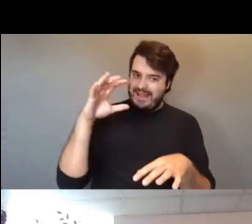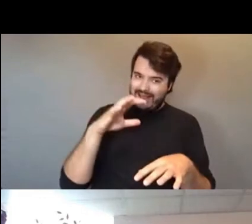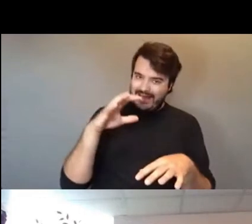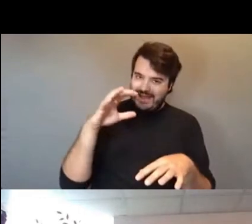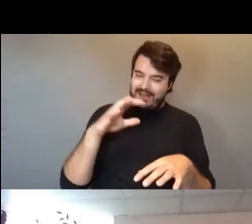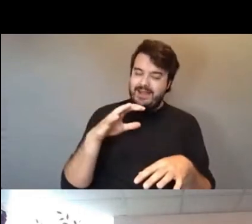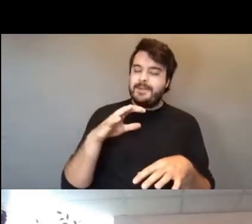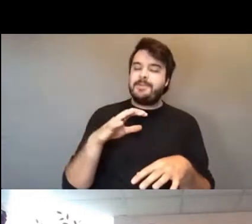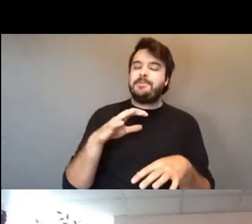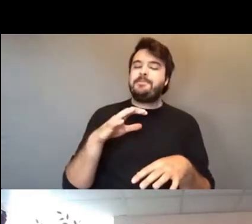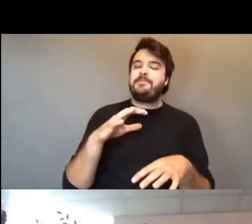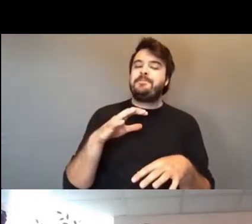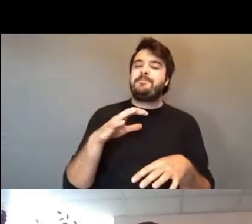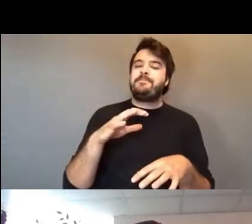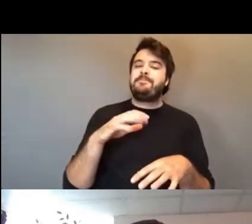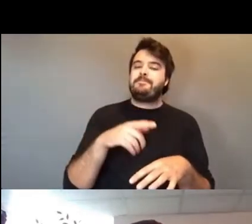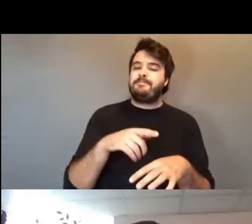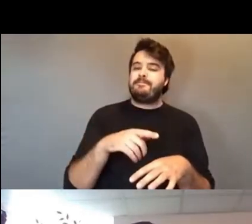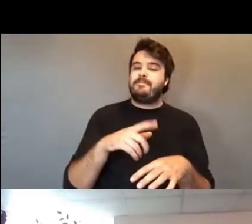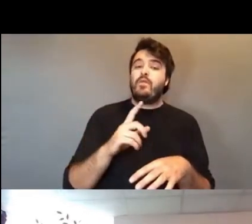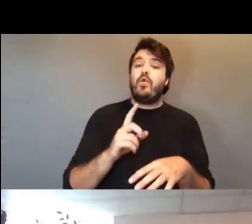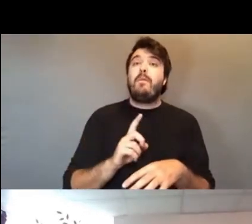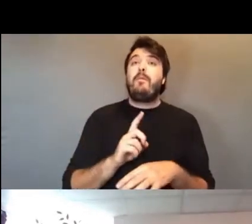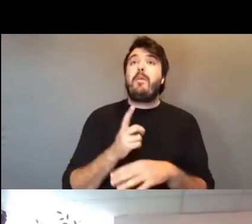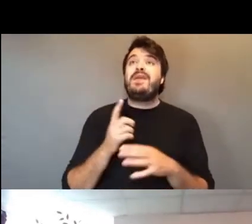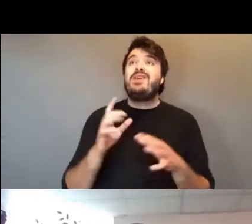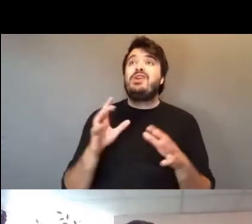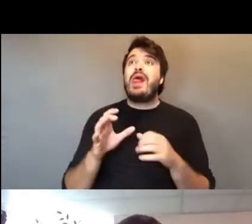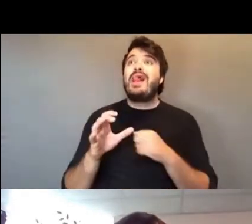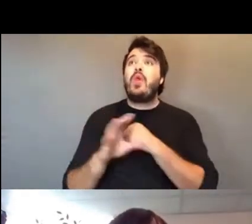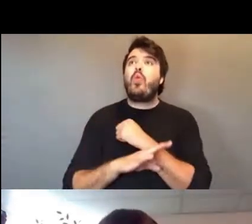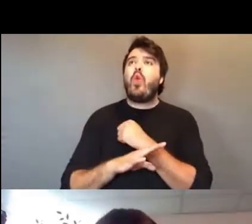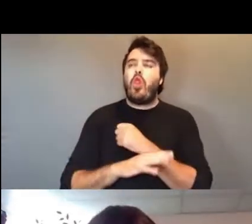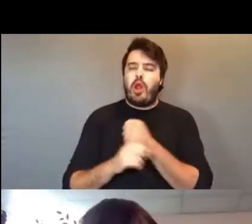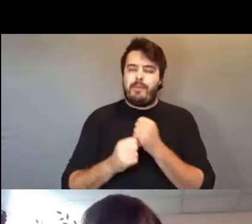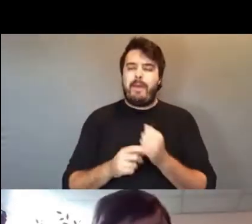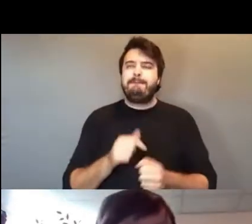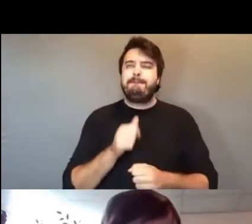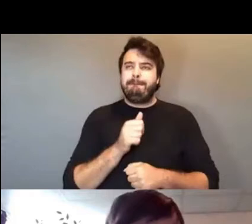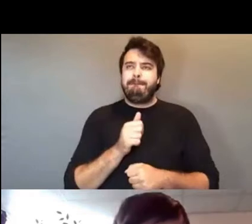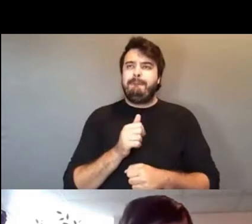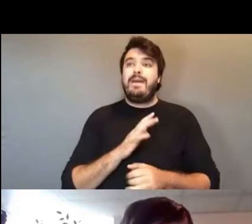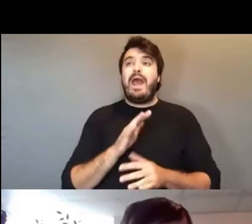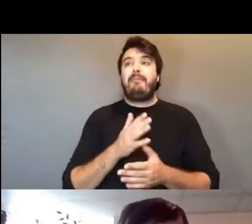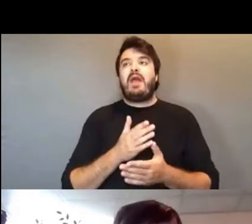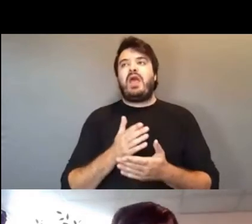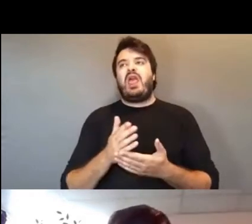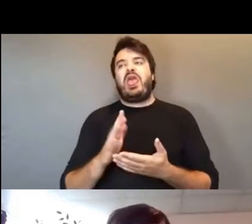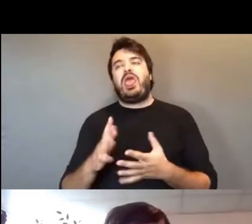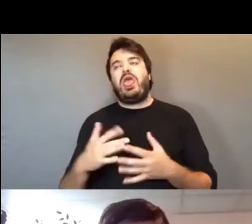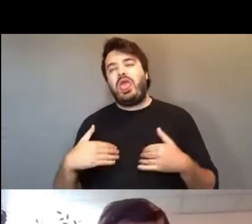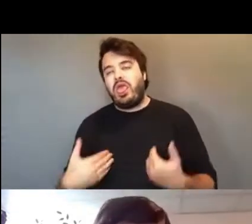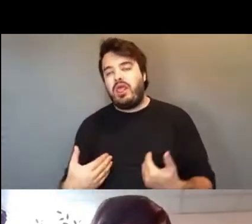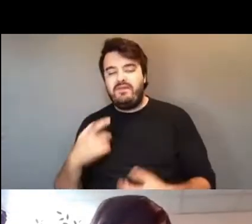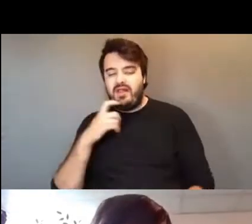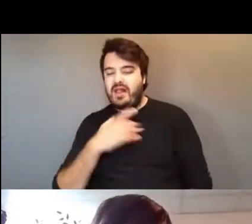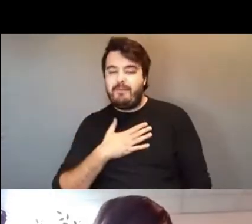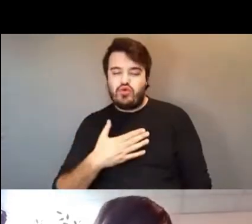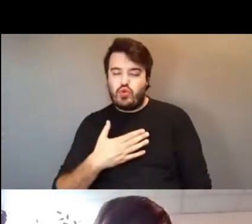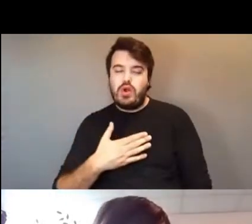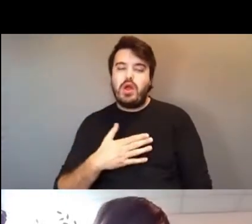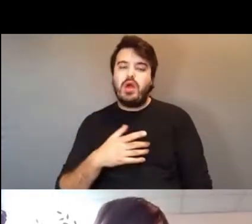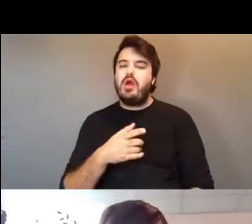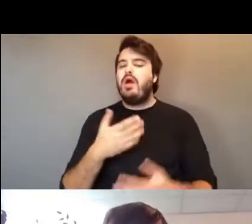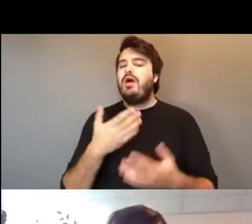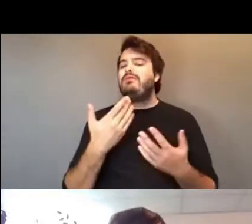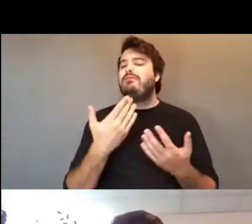tolère le premier gel d'automne. Mais après ça, elle va se fatiguer. Elle n'aime pas trop ça. Donc, par rapport à ses besoins